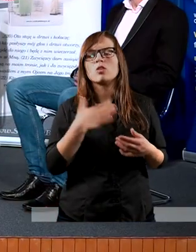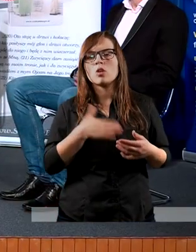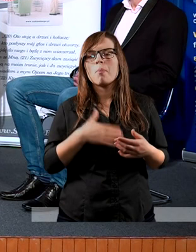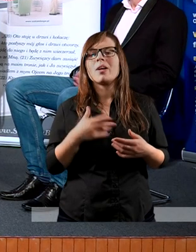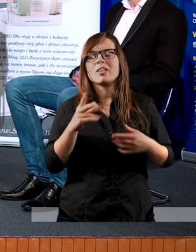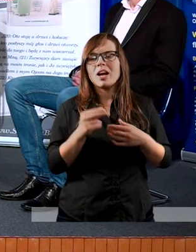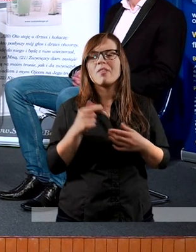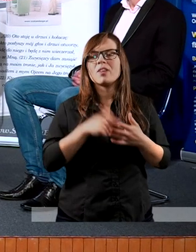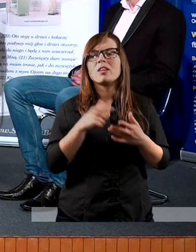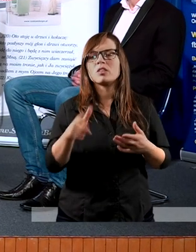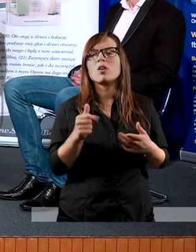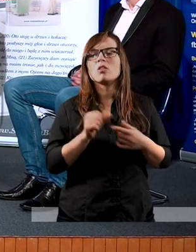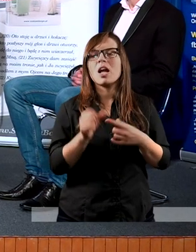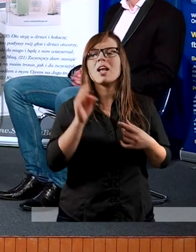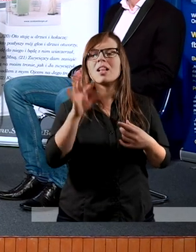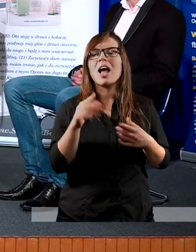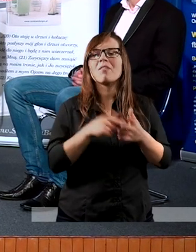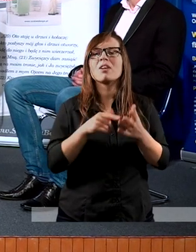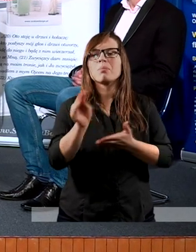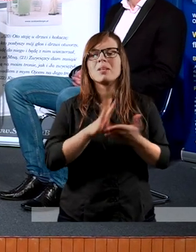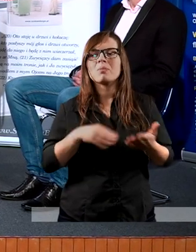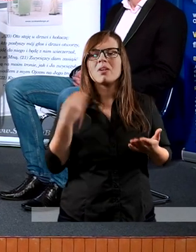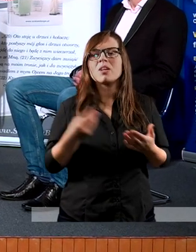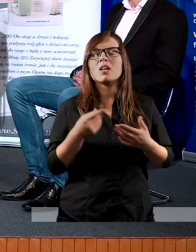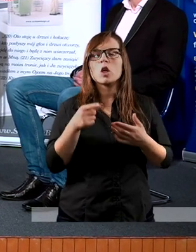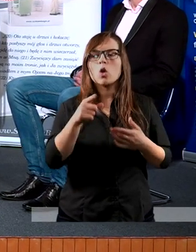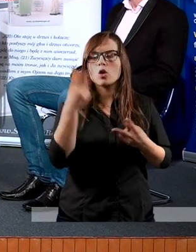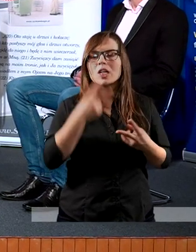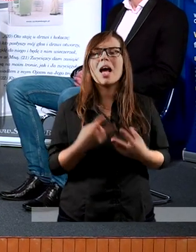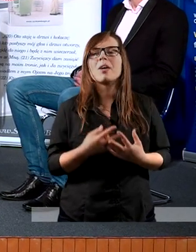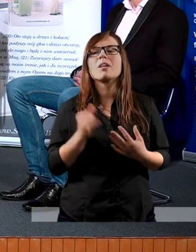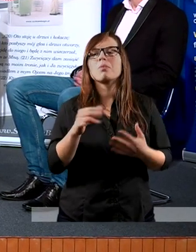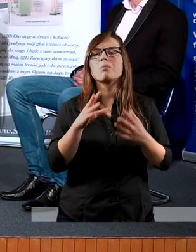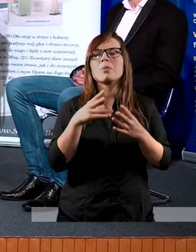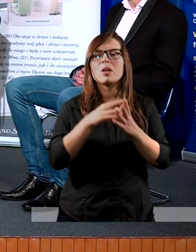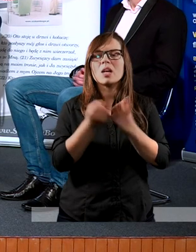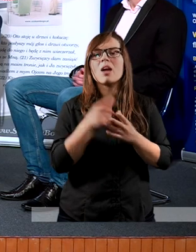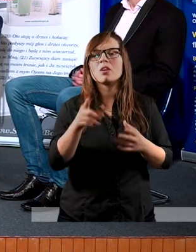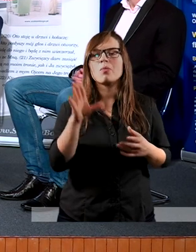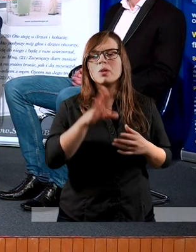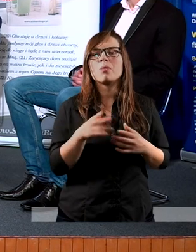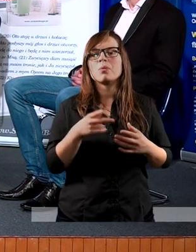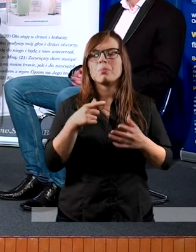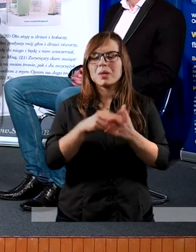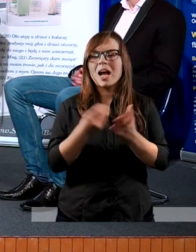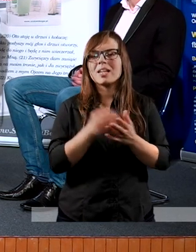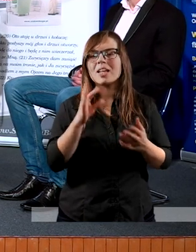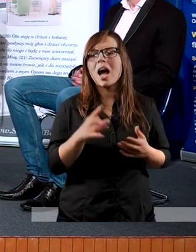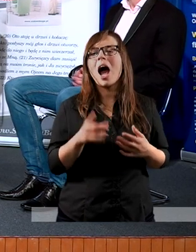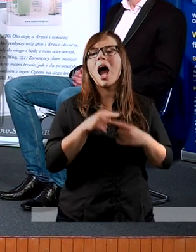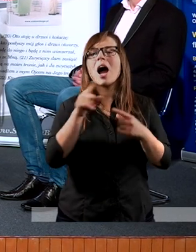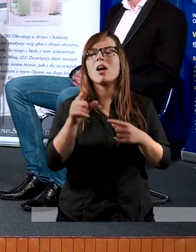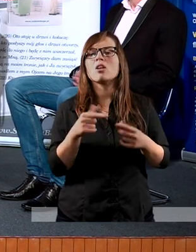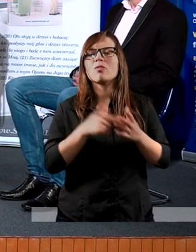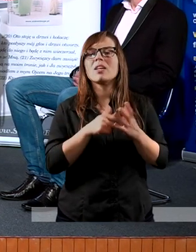sobocie, bo ja przytaczałem faktycznie z Pisma Świętego przykazania siódmy dzień tygodnia. No, przytaczałeś. Rozumiem. Ale to,